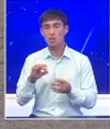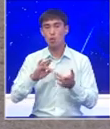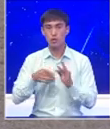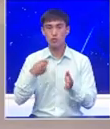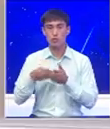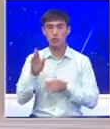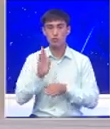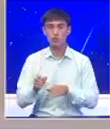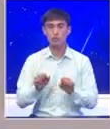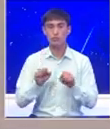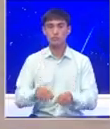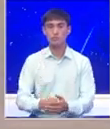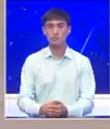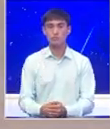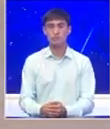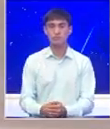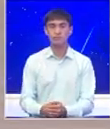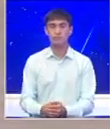онлайн.